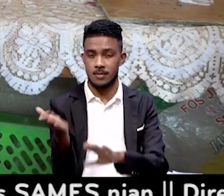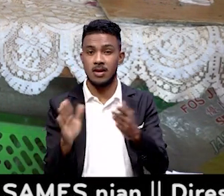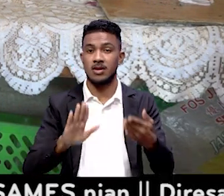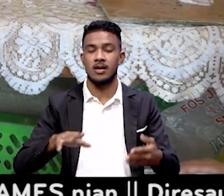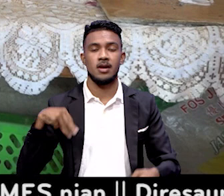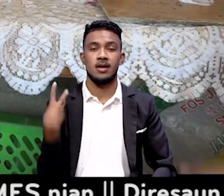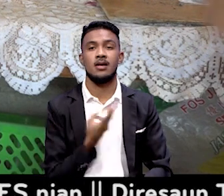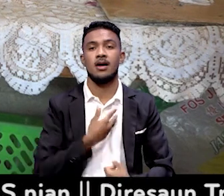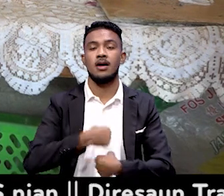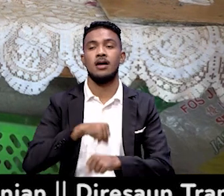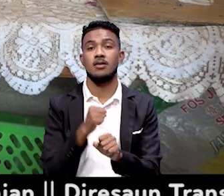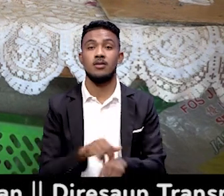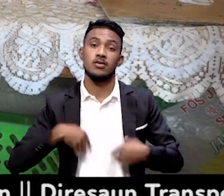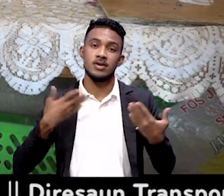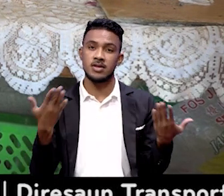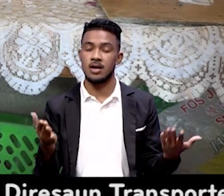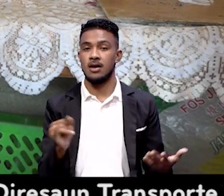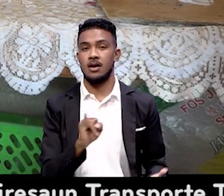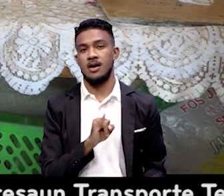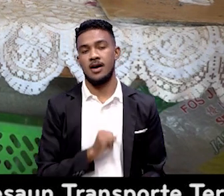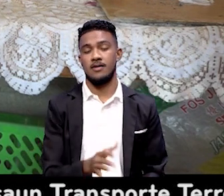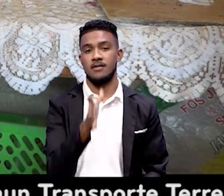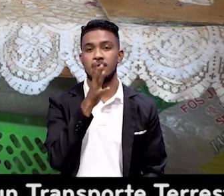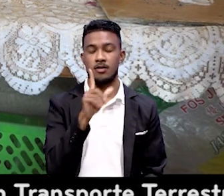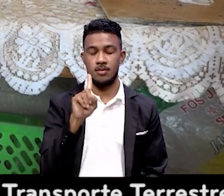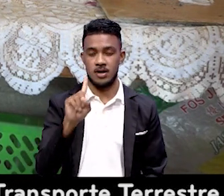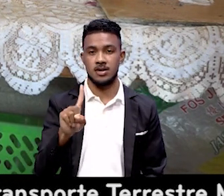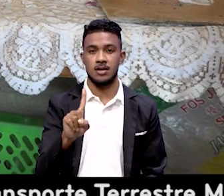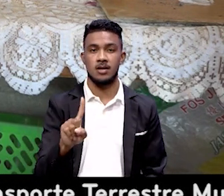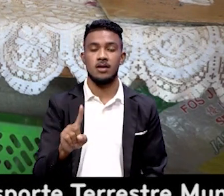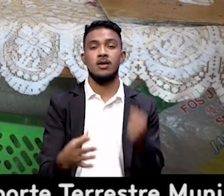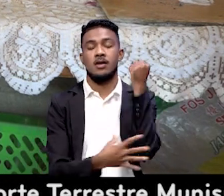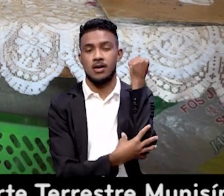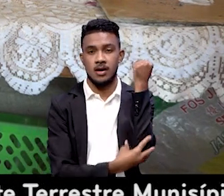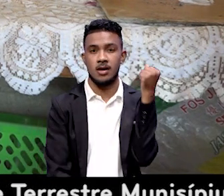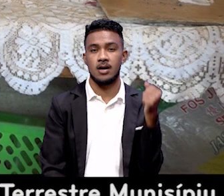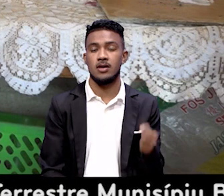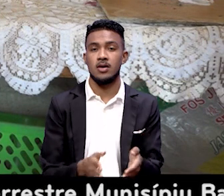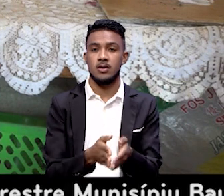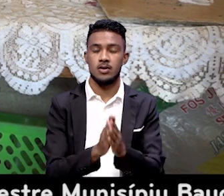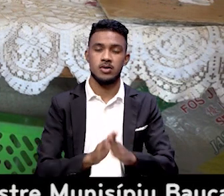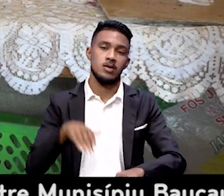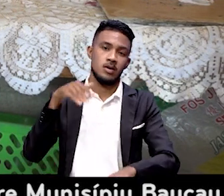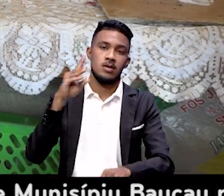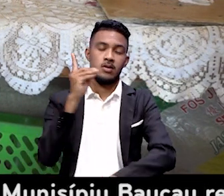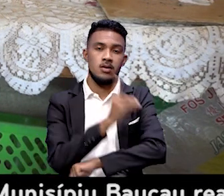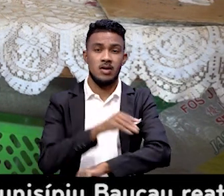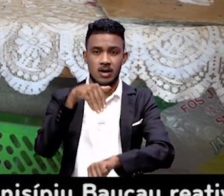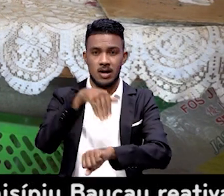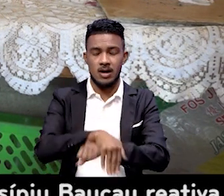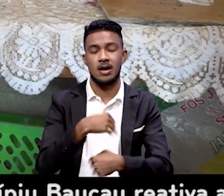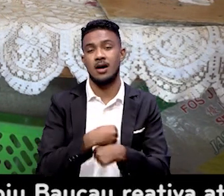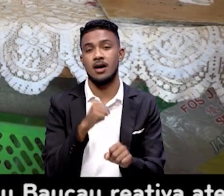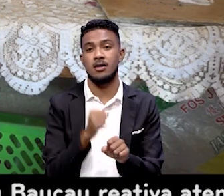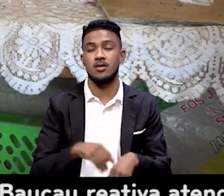sa. Tambah aku kata falo pon, wang kia khusus hela lorong kalan mana waktu kursi sa atau halang sa